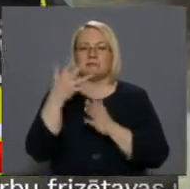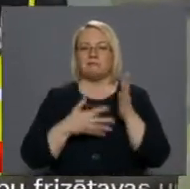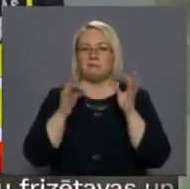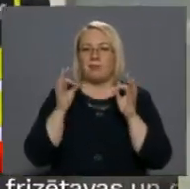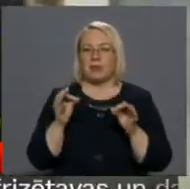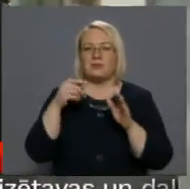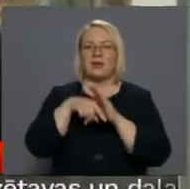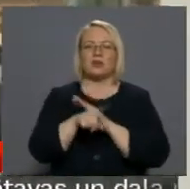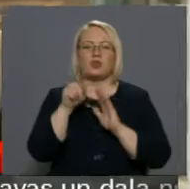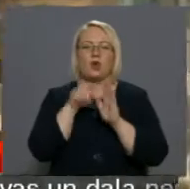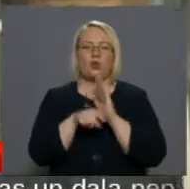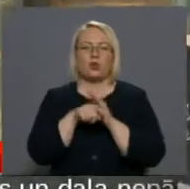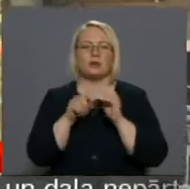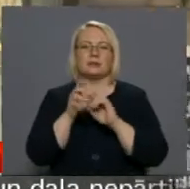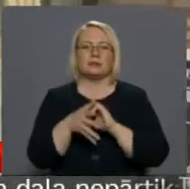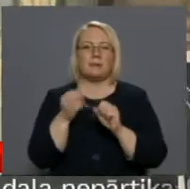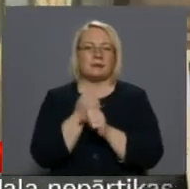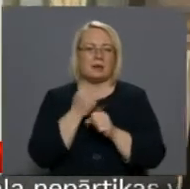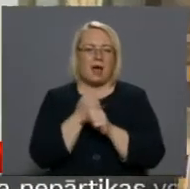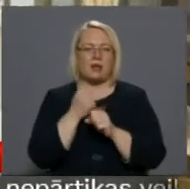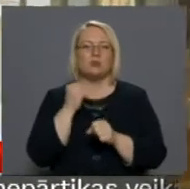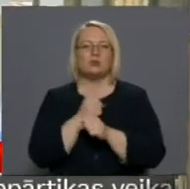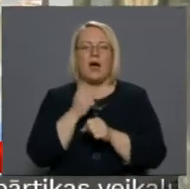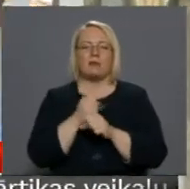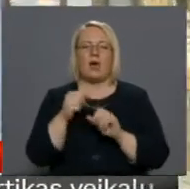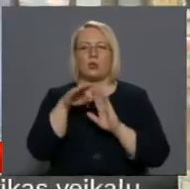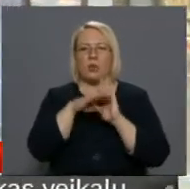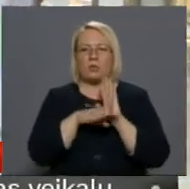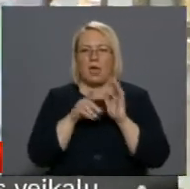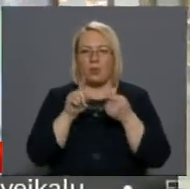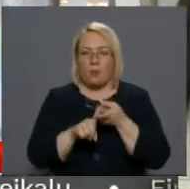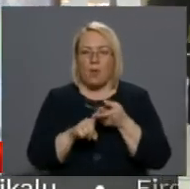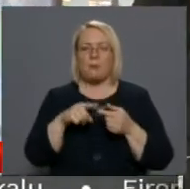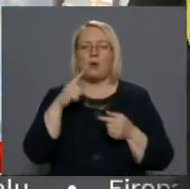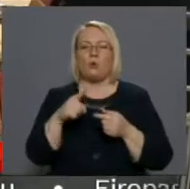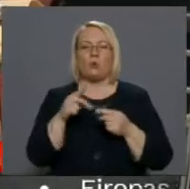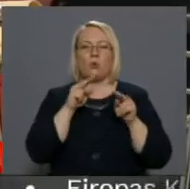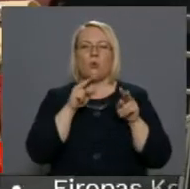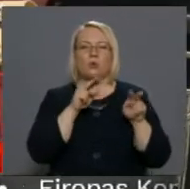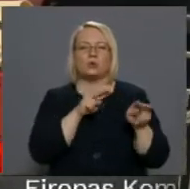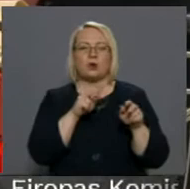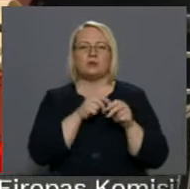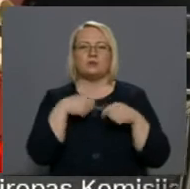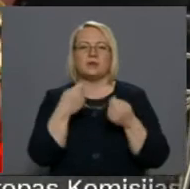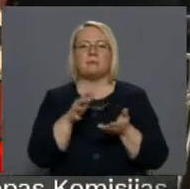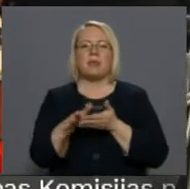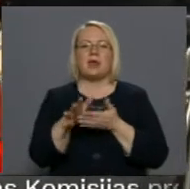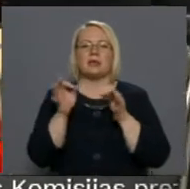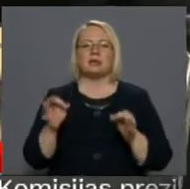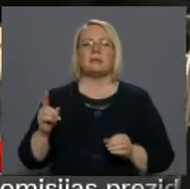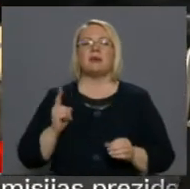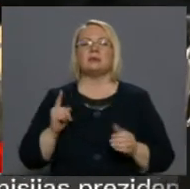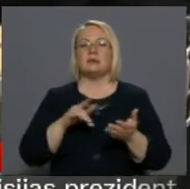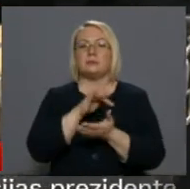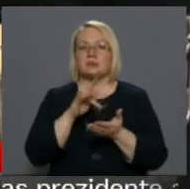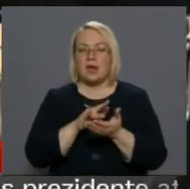iekšējās kontrolas sistēma izstrādāt un darbojas saskaņā ar noteikumiem uzrauga un ieteikumus sniedz patērētāju tiesību aizsardzības centrs.